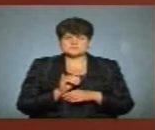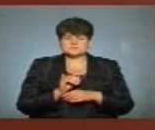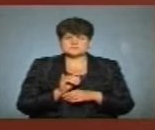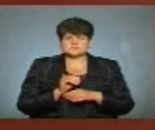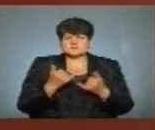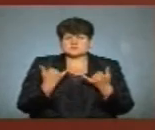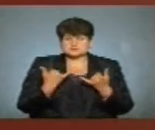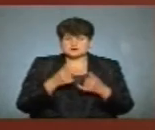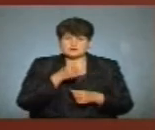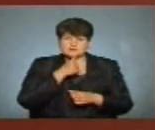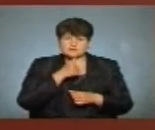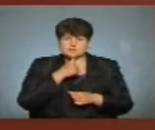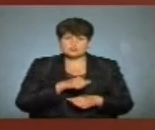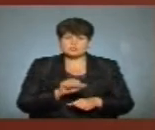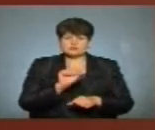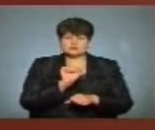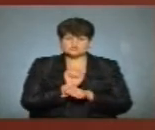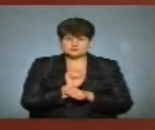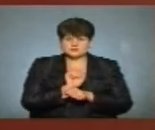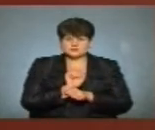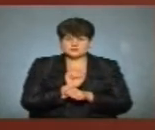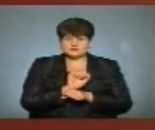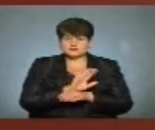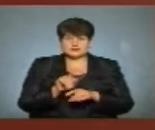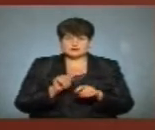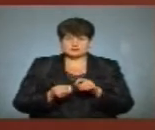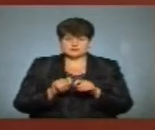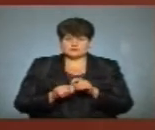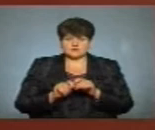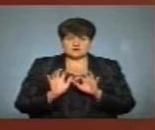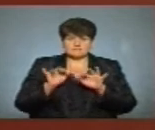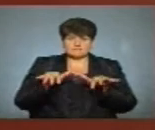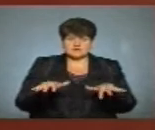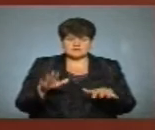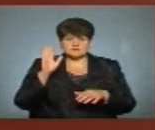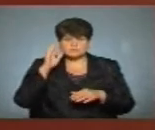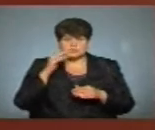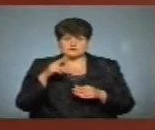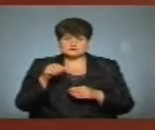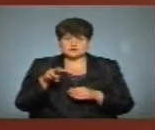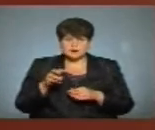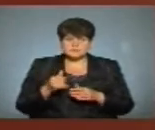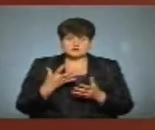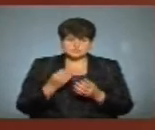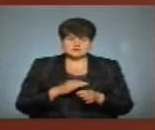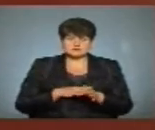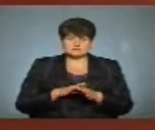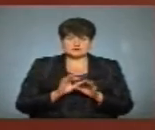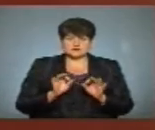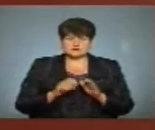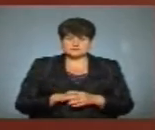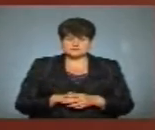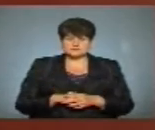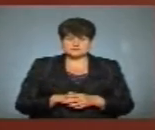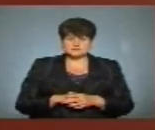наразі ми пробуємо зупинити неконтрольований витік води туди, але дамба на сьогоднішній день ще справляється. Розкажіть,